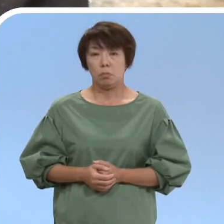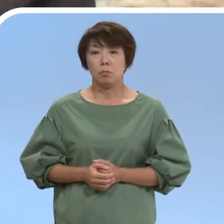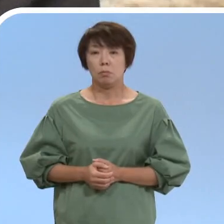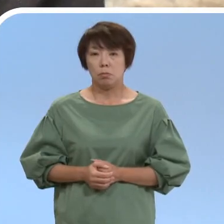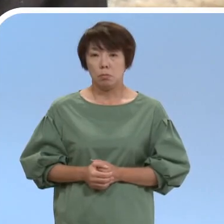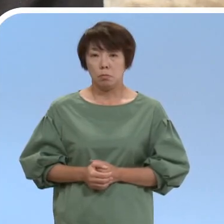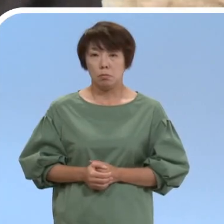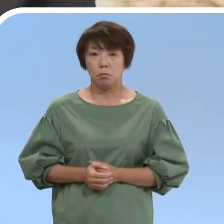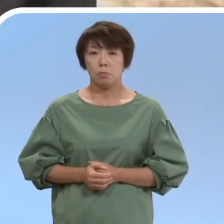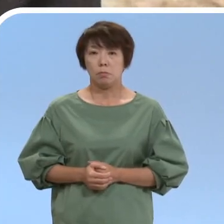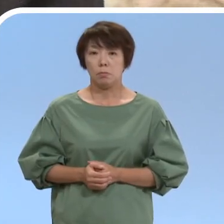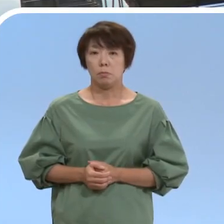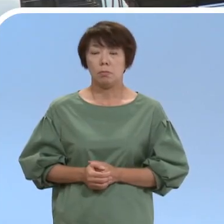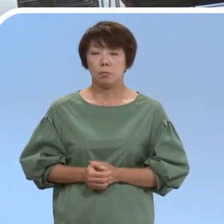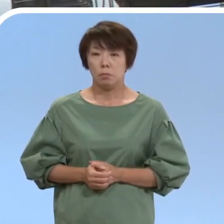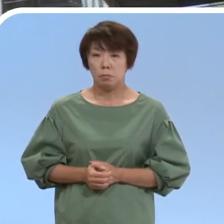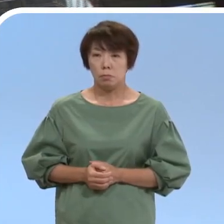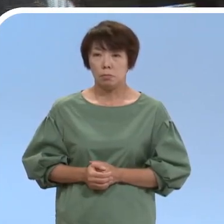い、玉ねぎです。